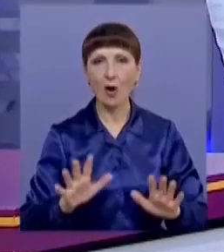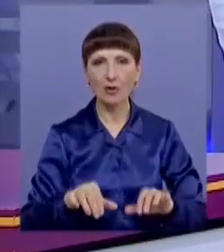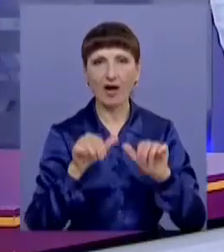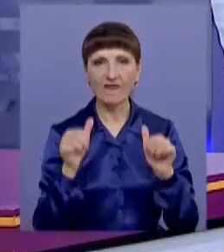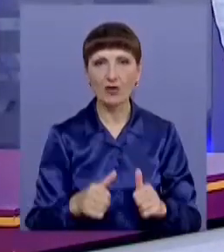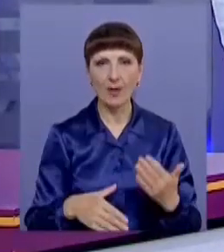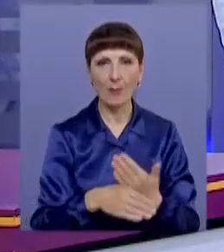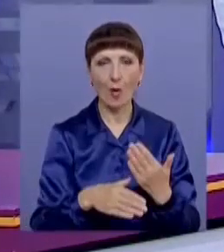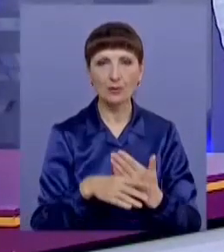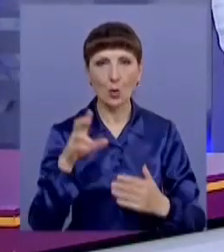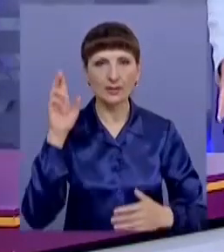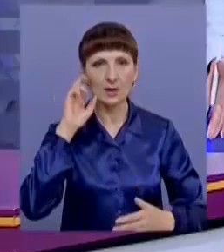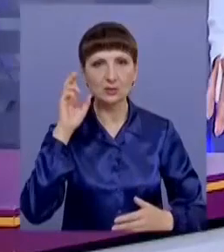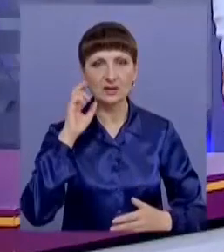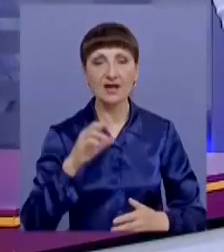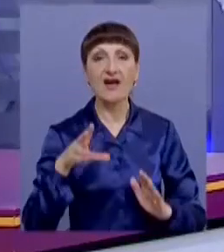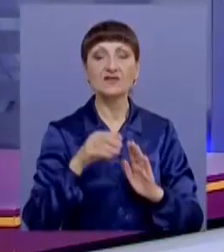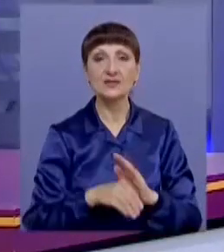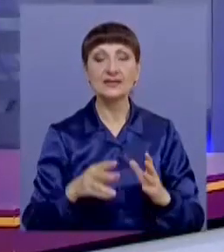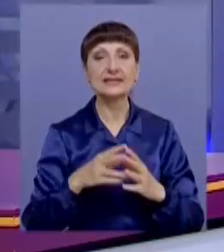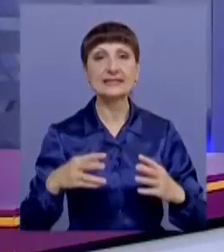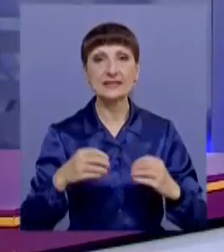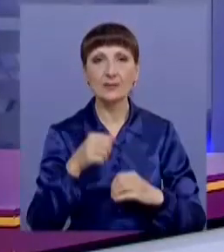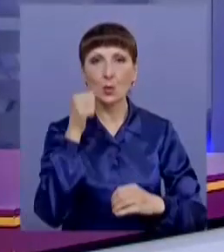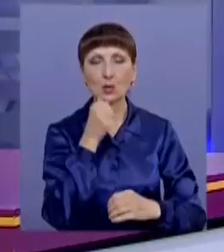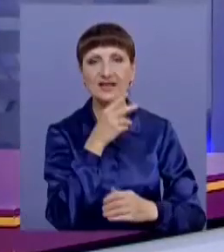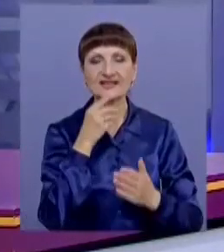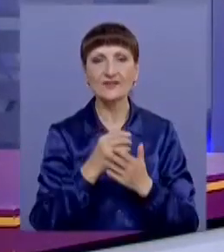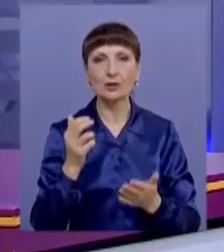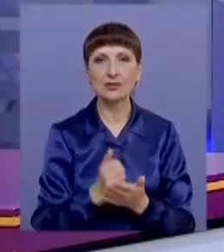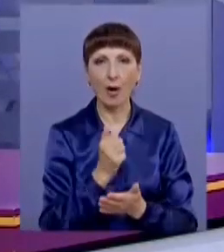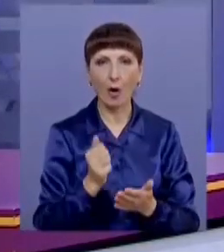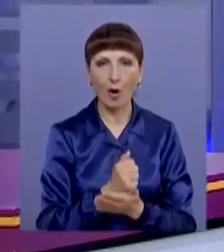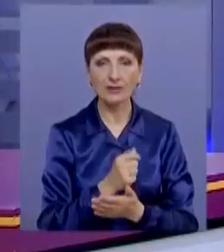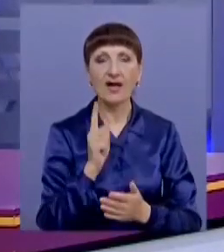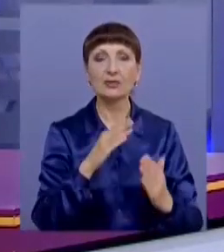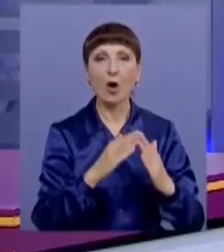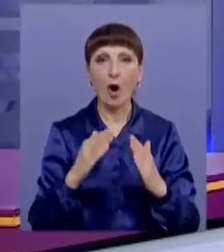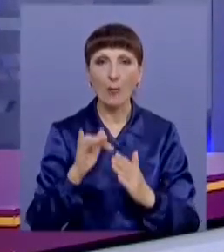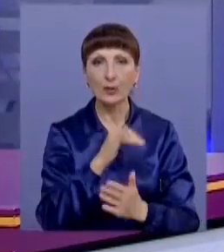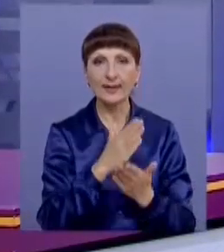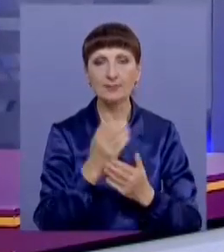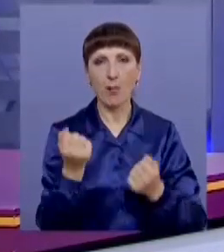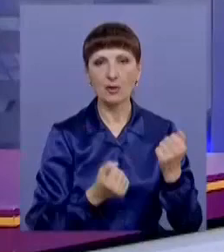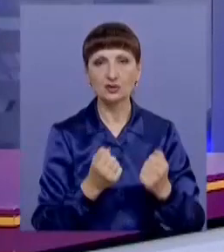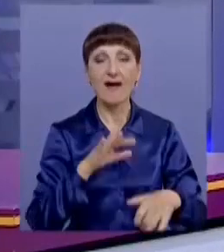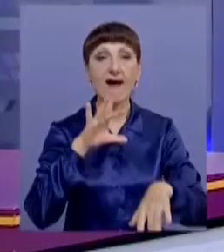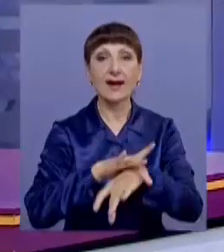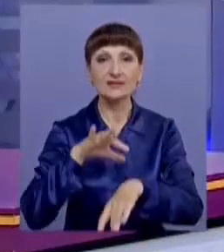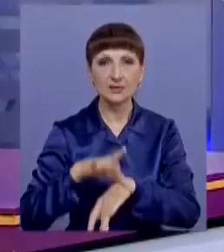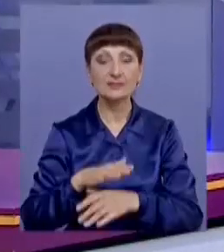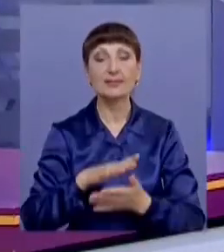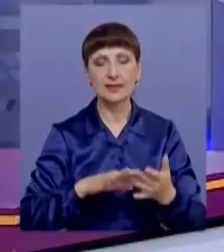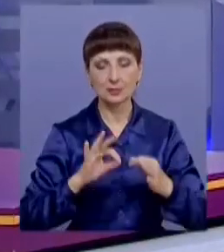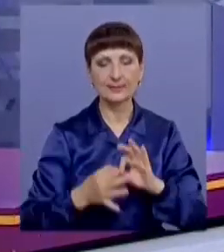оформили соцпомощь от государства. В частности, семьи утаивали свои доходы, скрывали дома и квартиры. Об их разоблачении